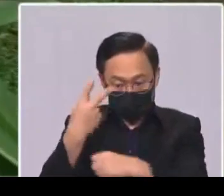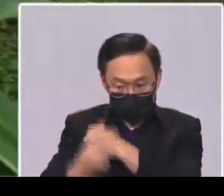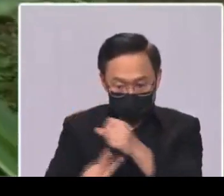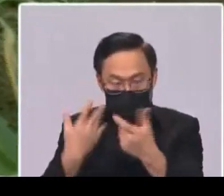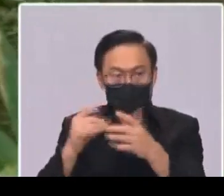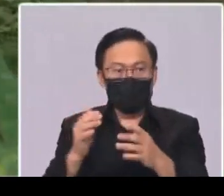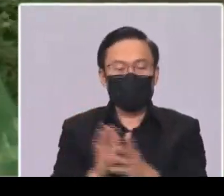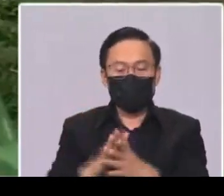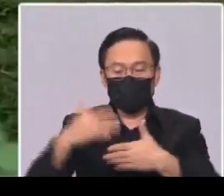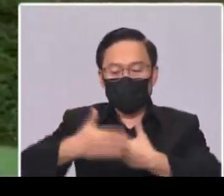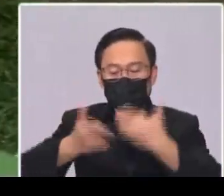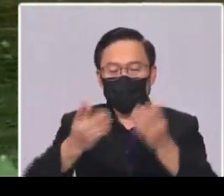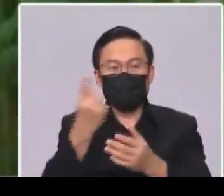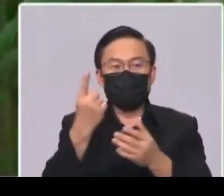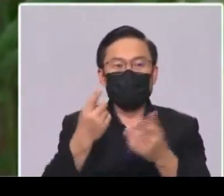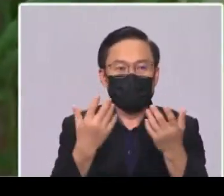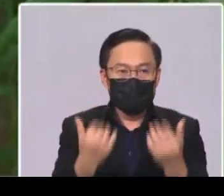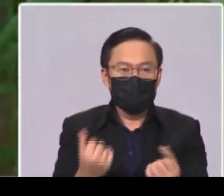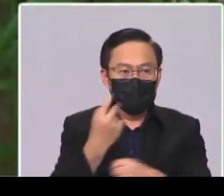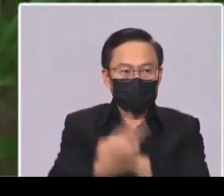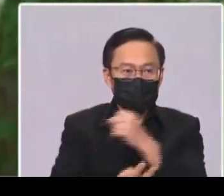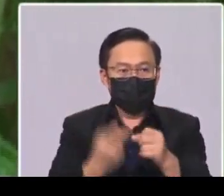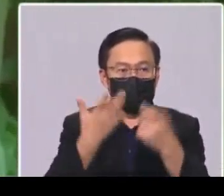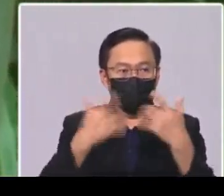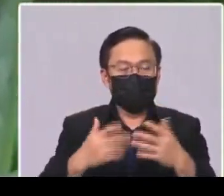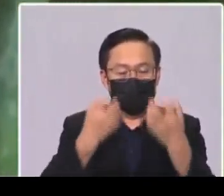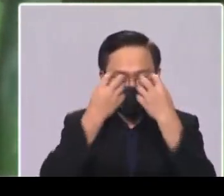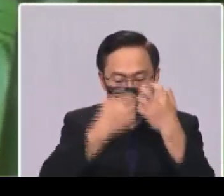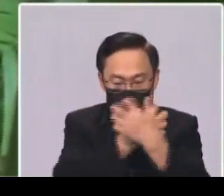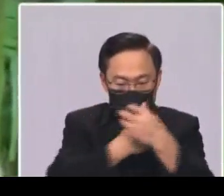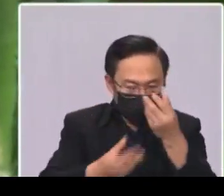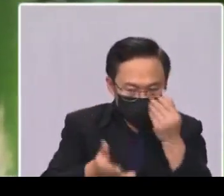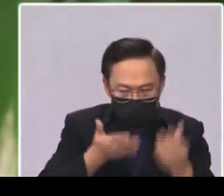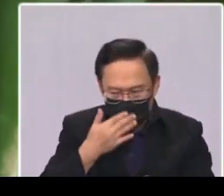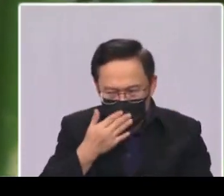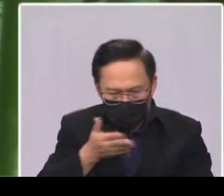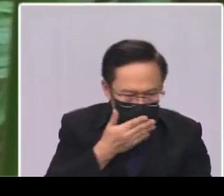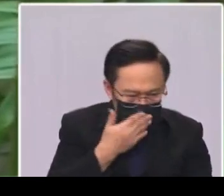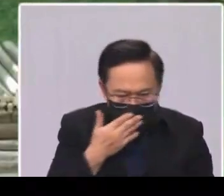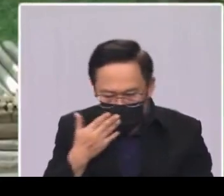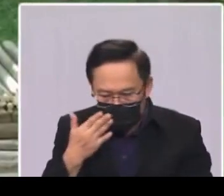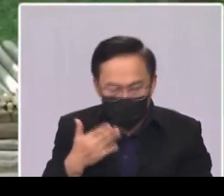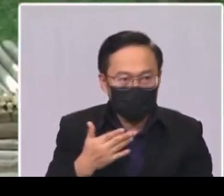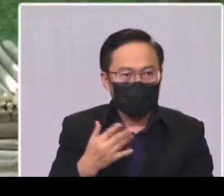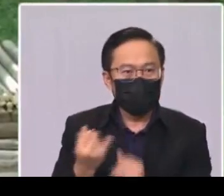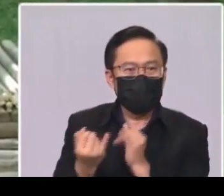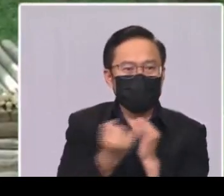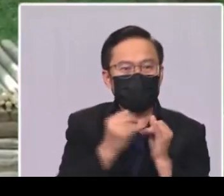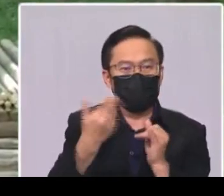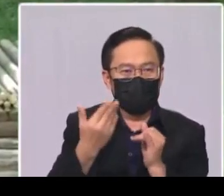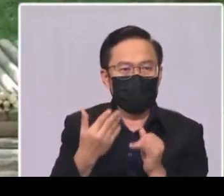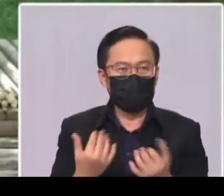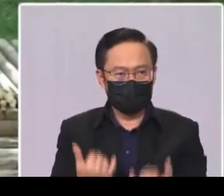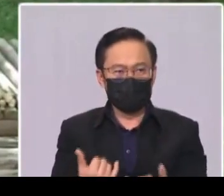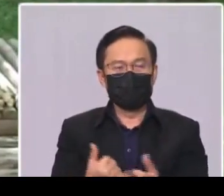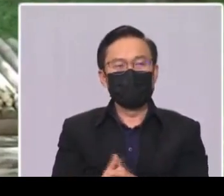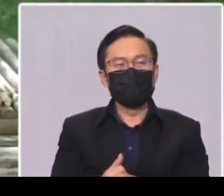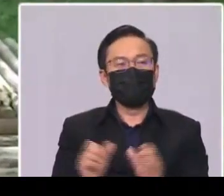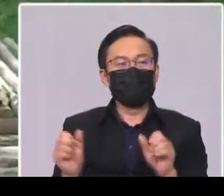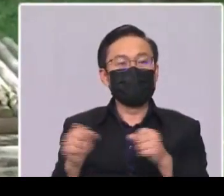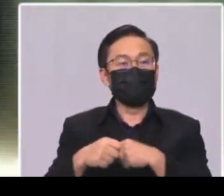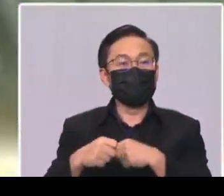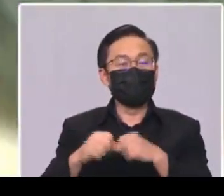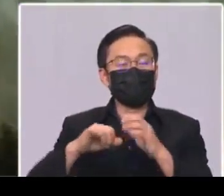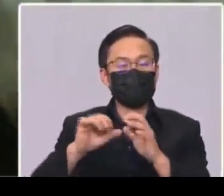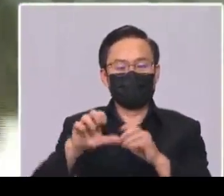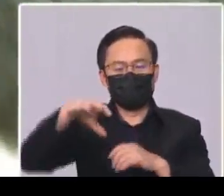ฮะคงจะต้องสำรวจสถานที่รวมๆกันหน่อยนะให้มันเกิดความคุ้นชินก่อนนะคะทางสวนสัตว์เชียงใหม่เนี่ยจะตกแต่งสถานที่ให้สวยงาม